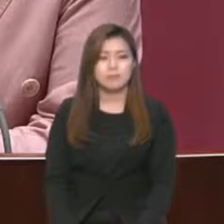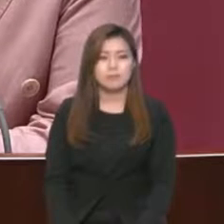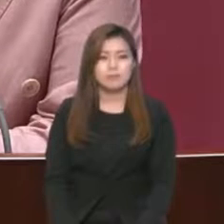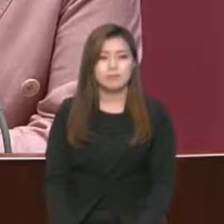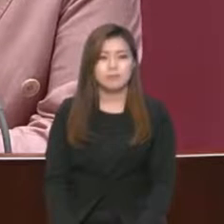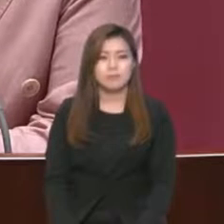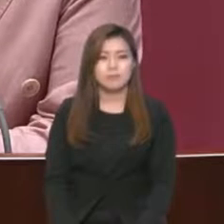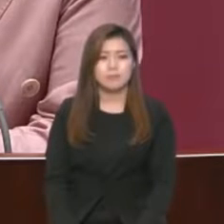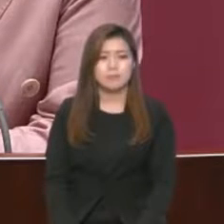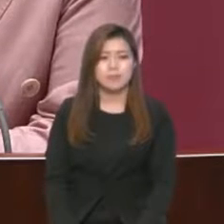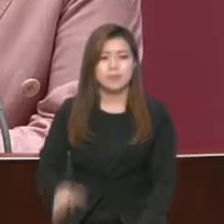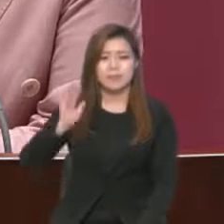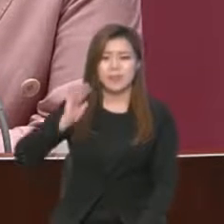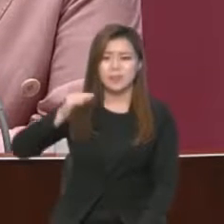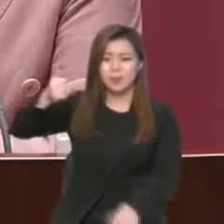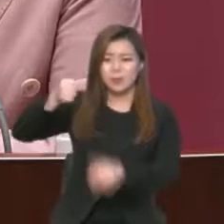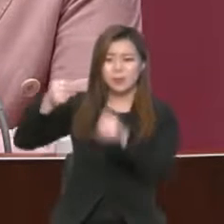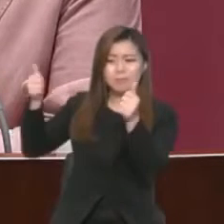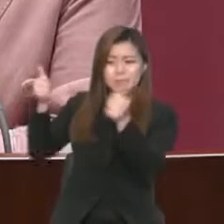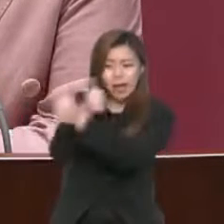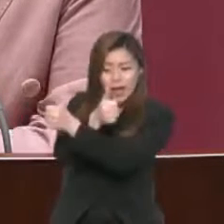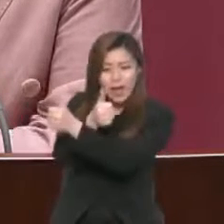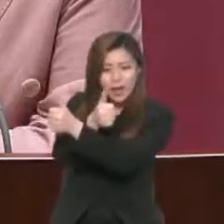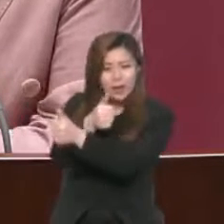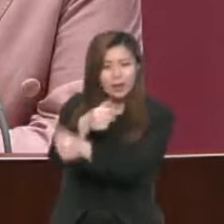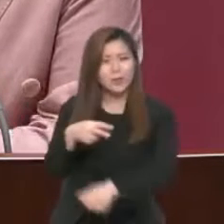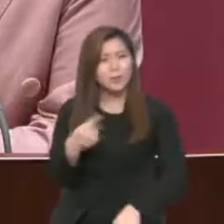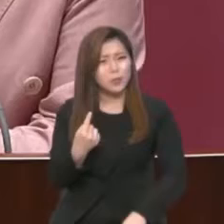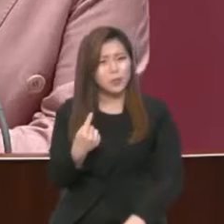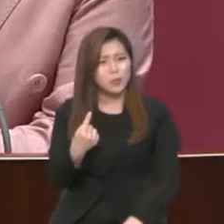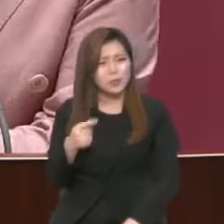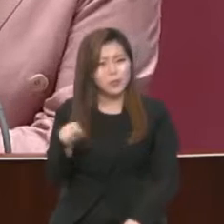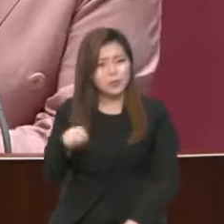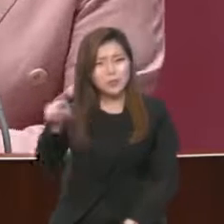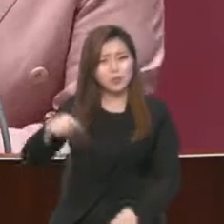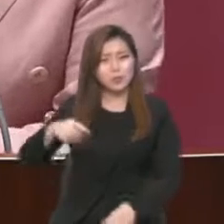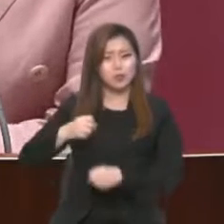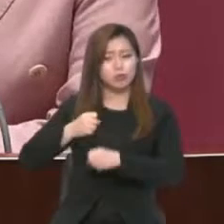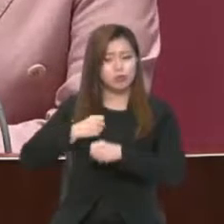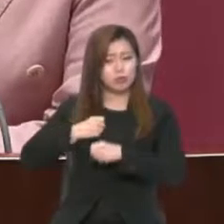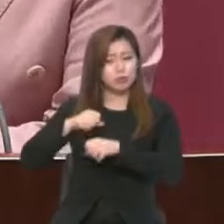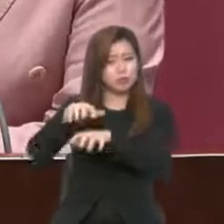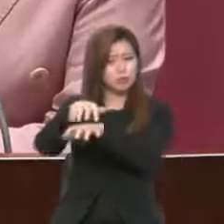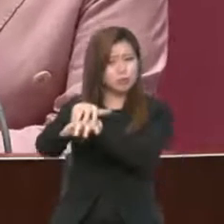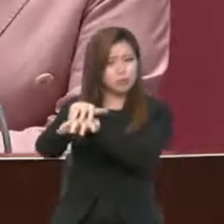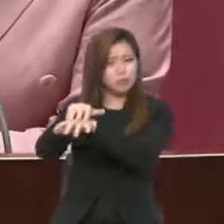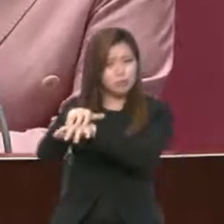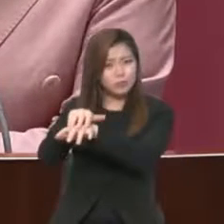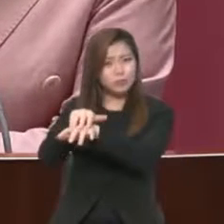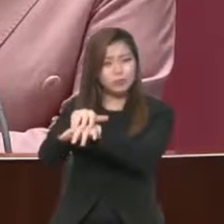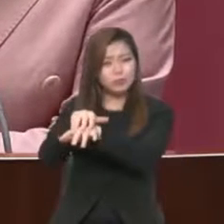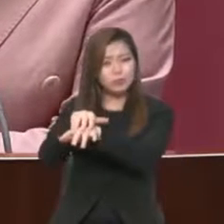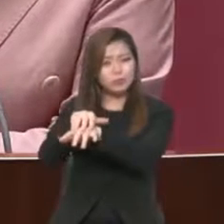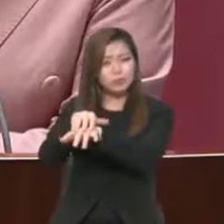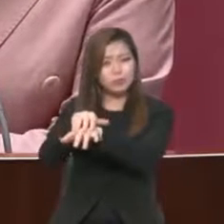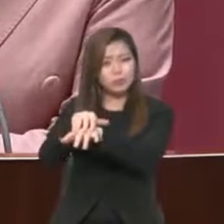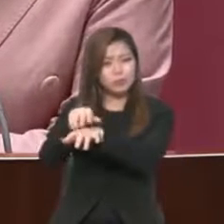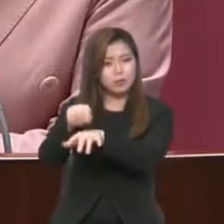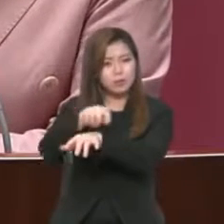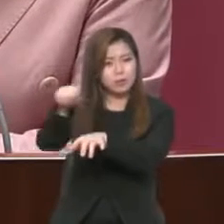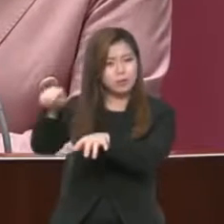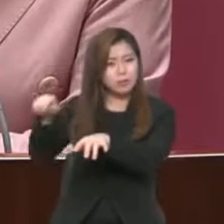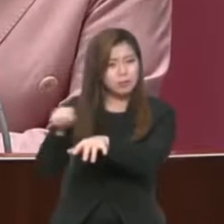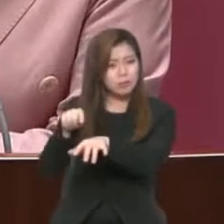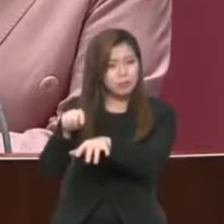정권 교체가 됐다고 해도 군이나 어떤 전문직이나 이런 조직이 그렇게 쉽게